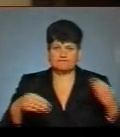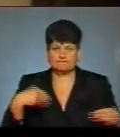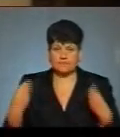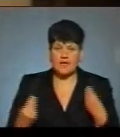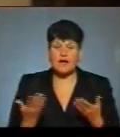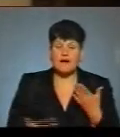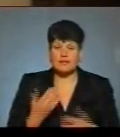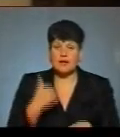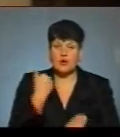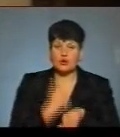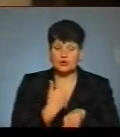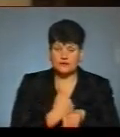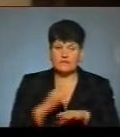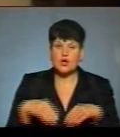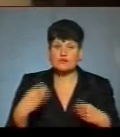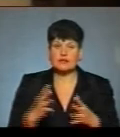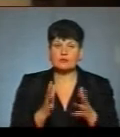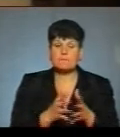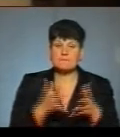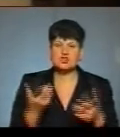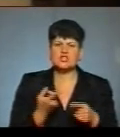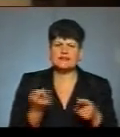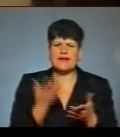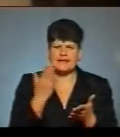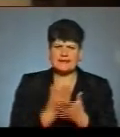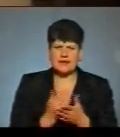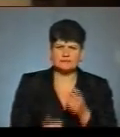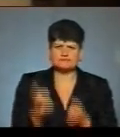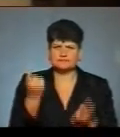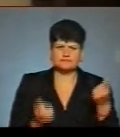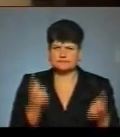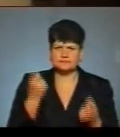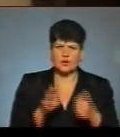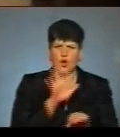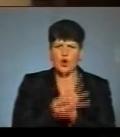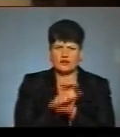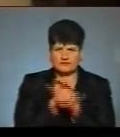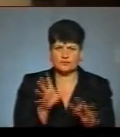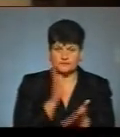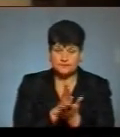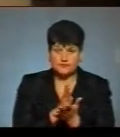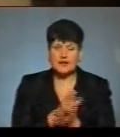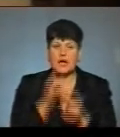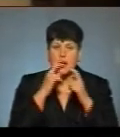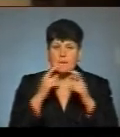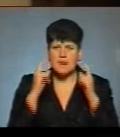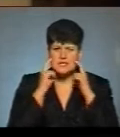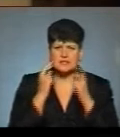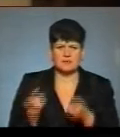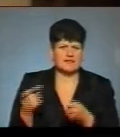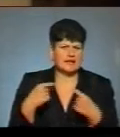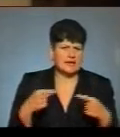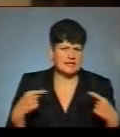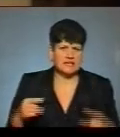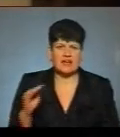пріоритеті і розкладати будемо більше, де є осередки спалаху COVID-19. Маски приїхали різного типу.